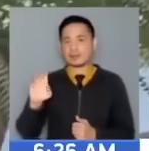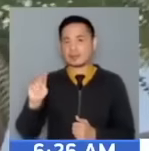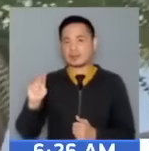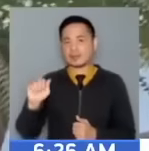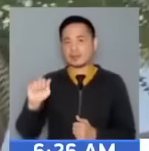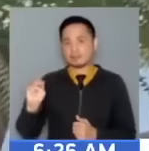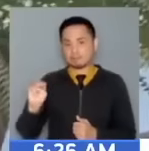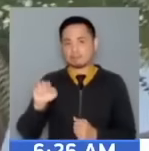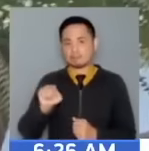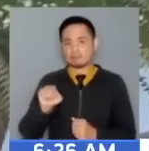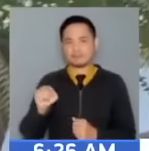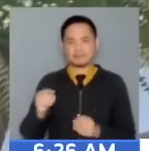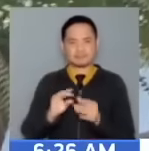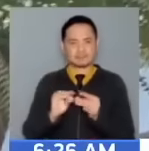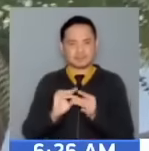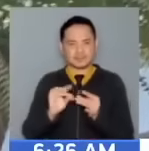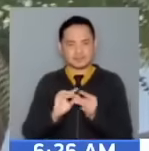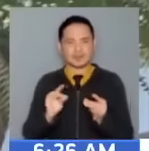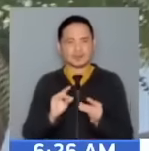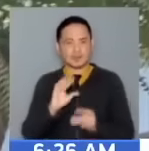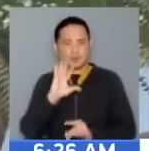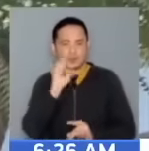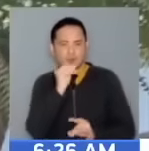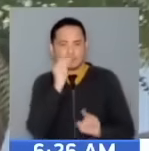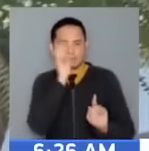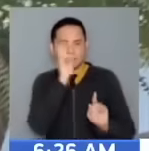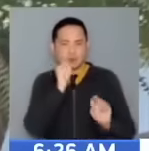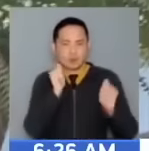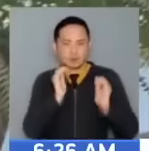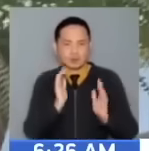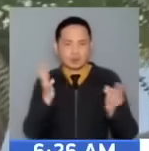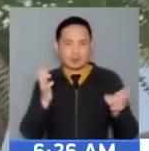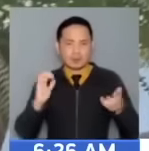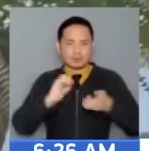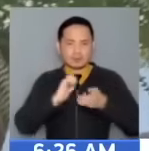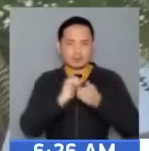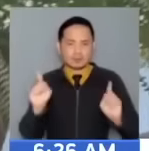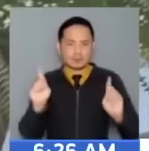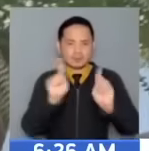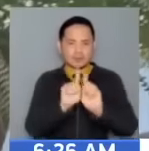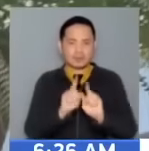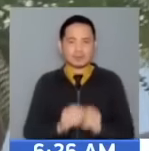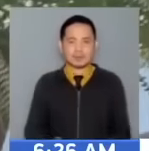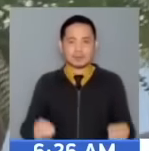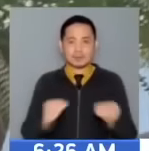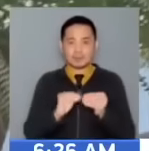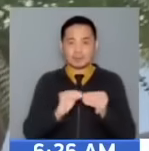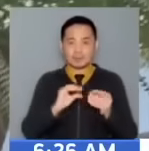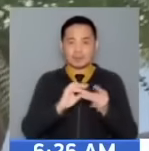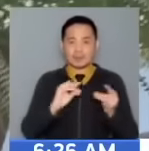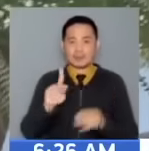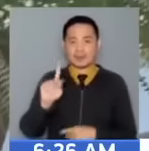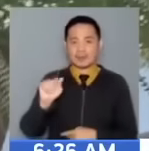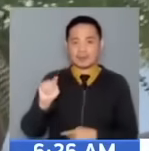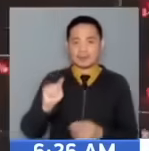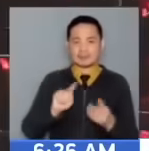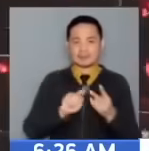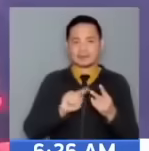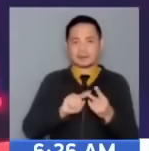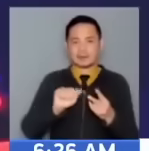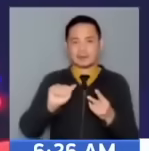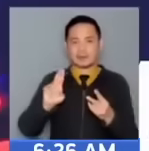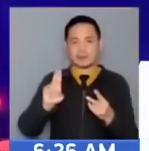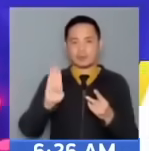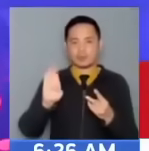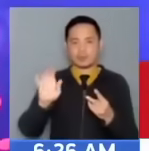artist na gusto niya makolaborate. Narito po ang chika ni na Kata, Tibayan, and Audrey Carampel. Hi